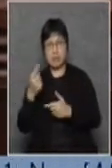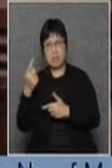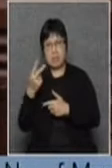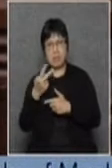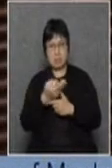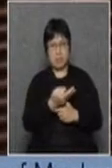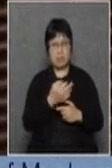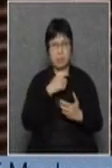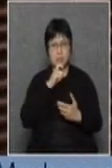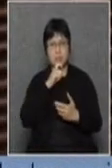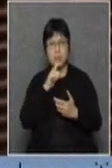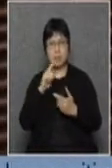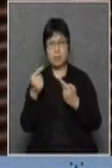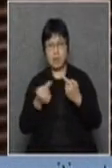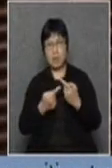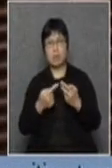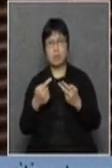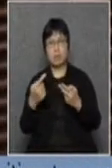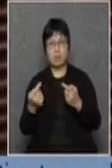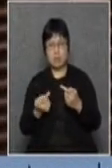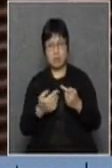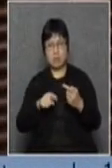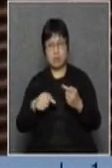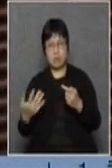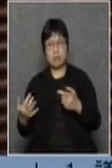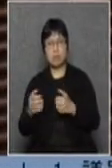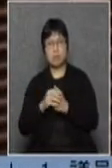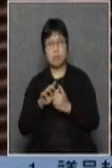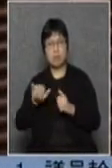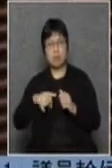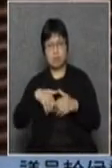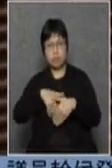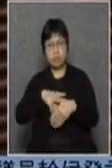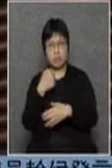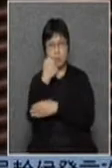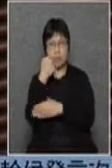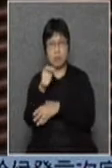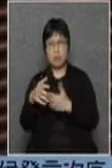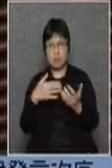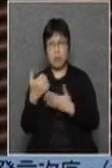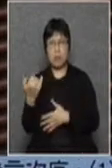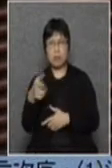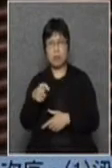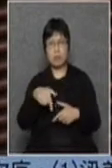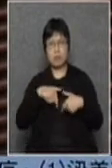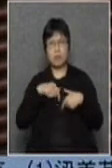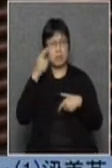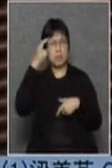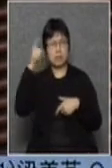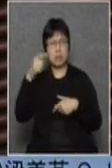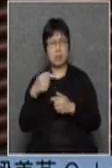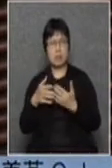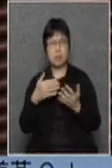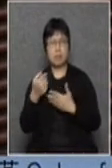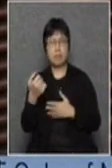咁啊跟住引起一萬幾千人上街遊行，係咪好事咧？嗱，我覺得局長，我覺得局長係心知肚明，應該知道唔係一個好